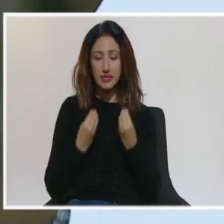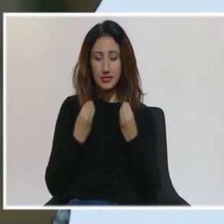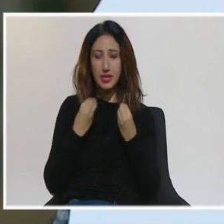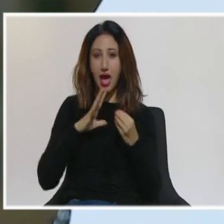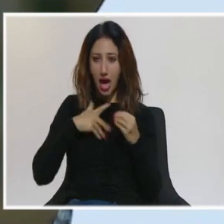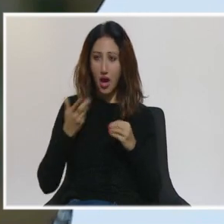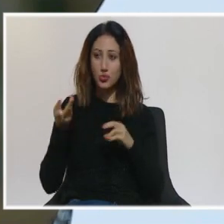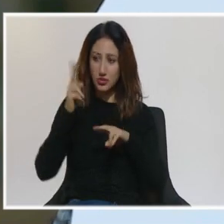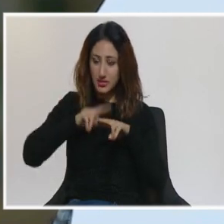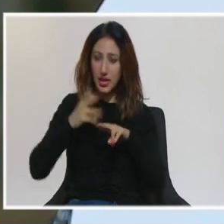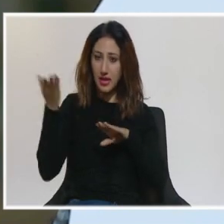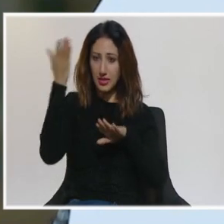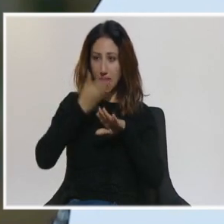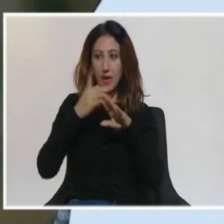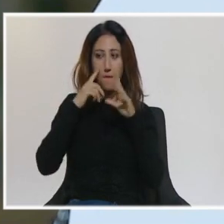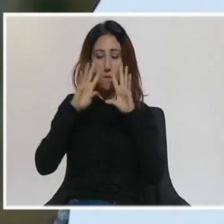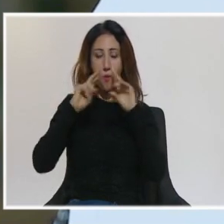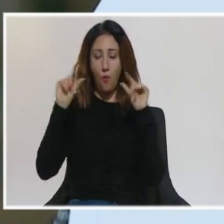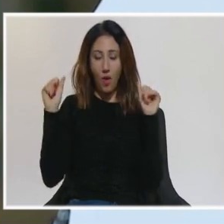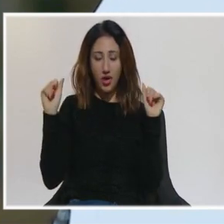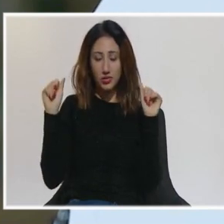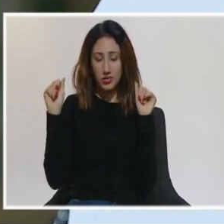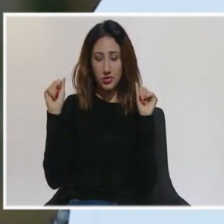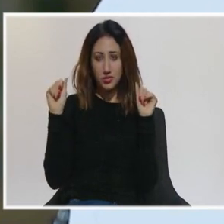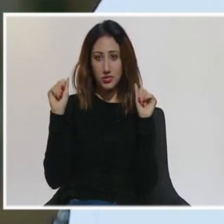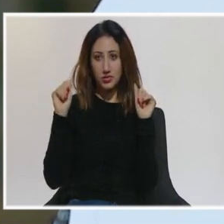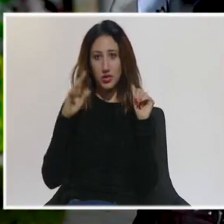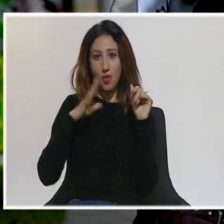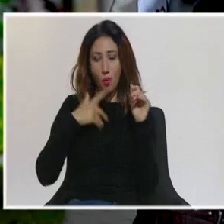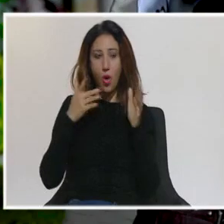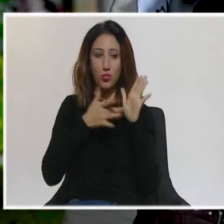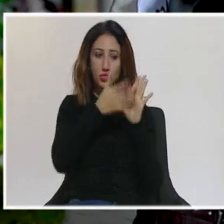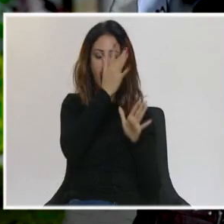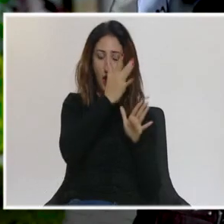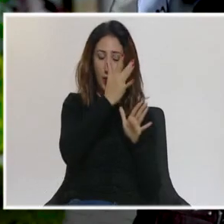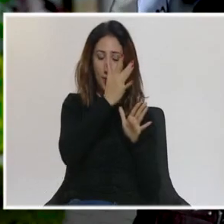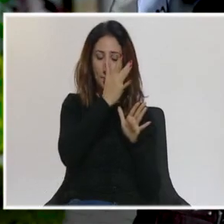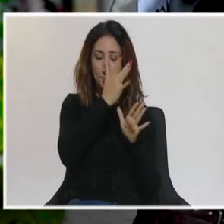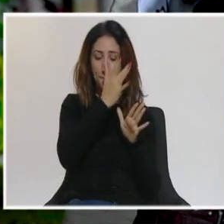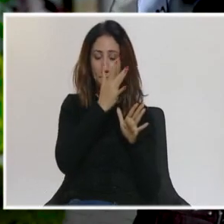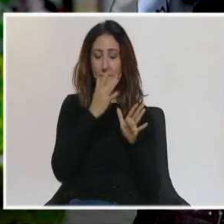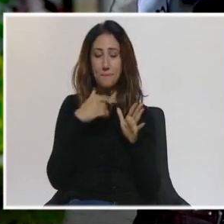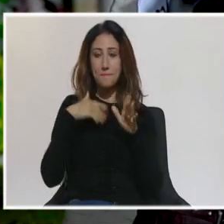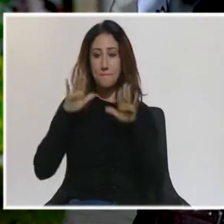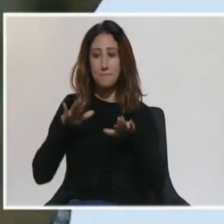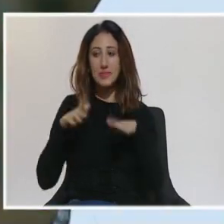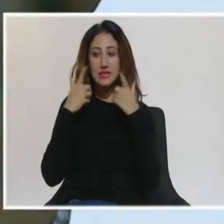للرجوع وبرضه مشتاق للفرار، بس مستني